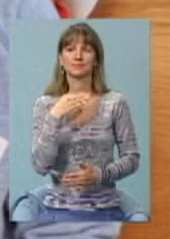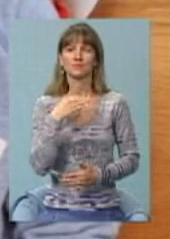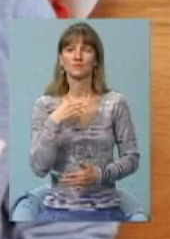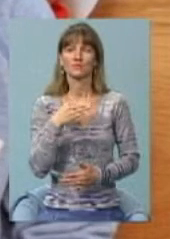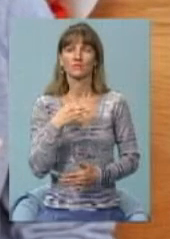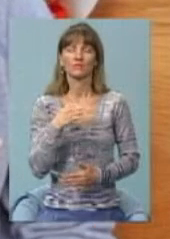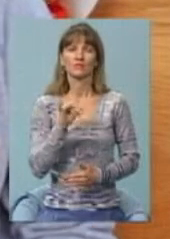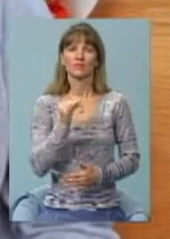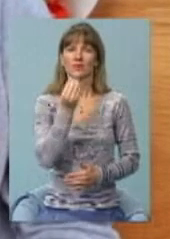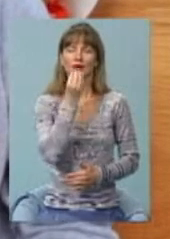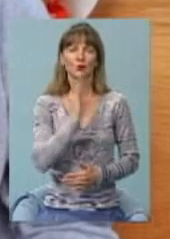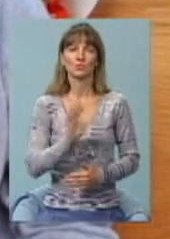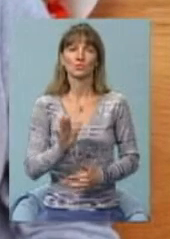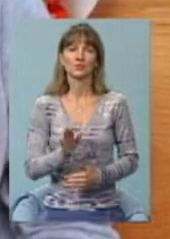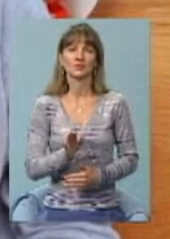не кушает